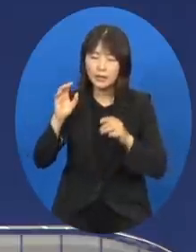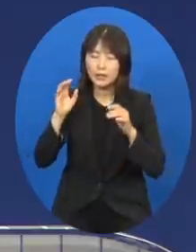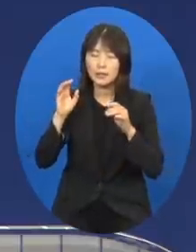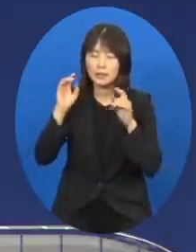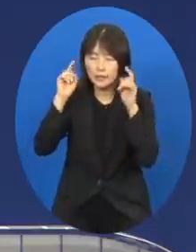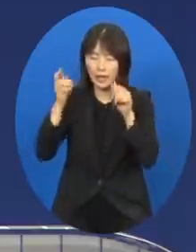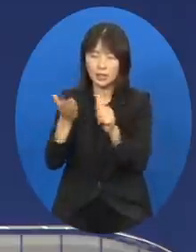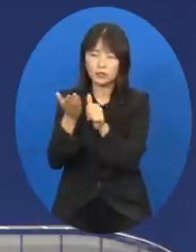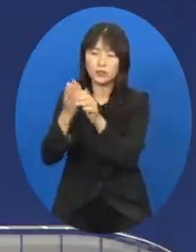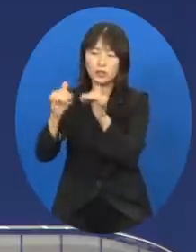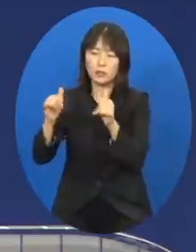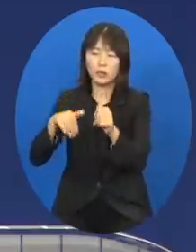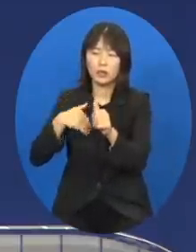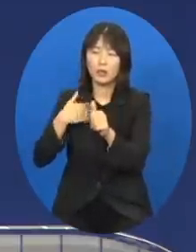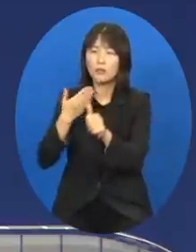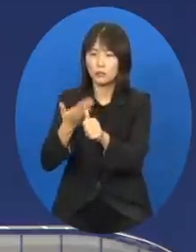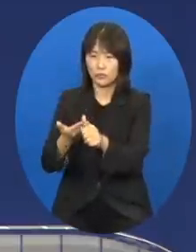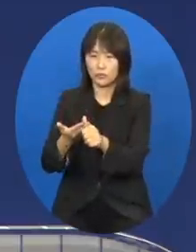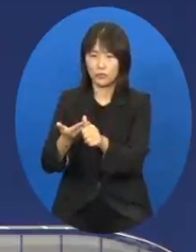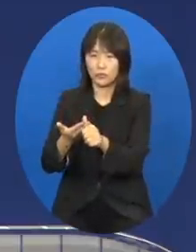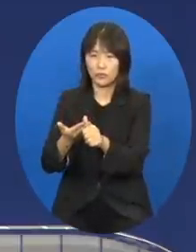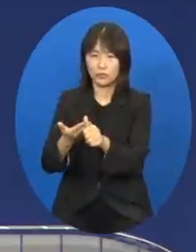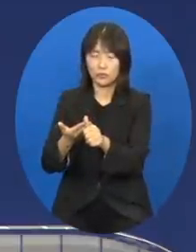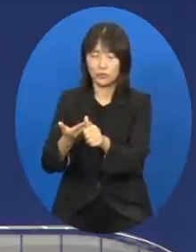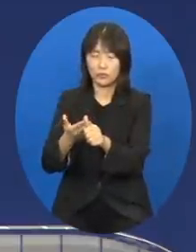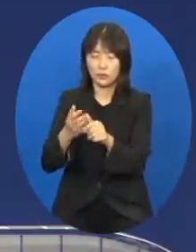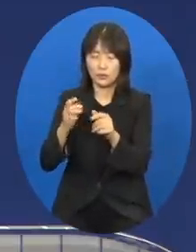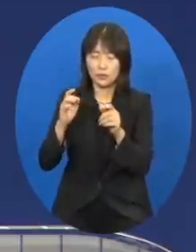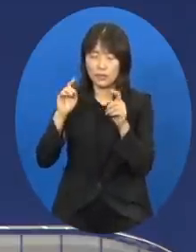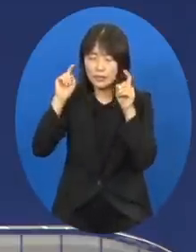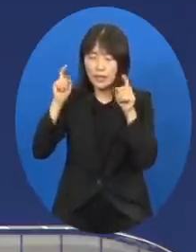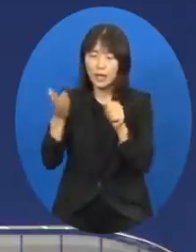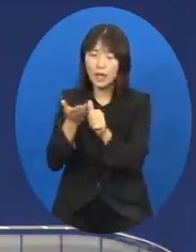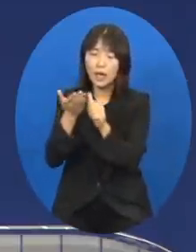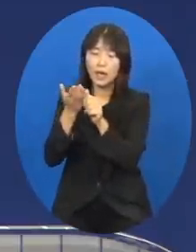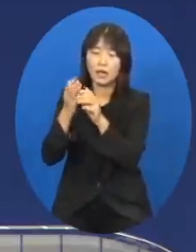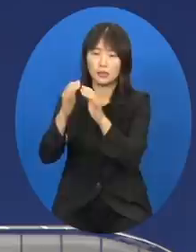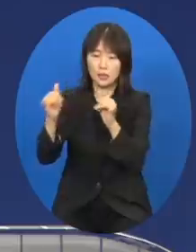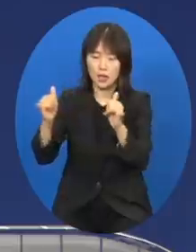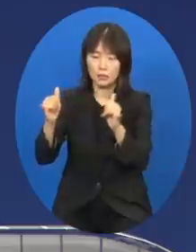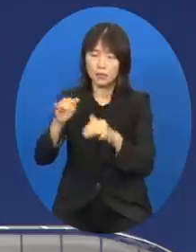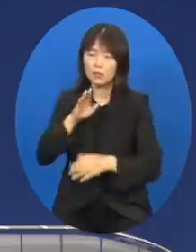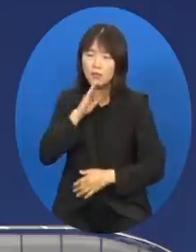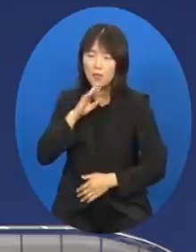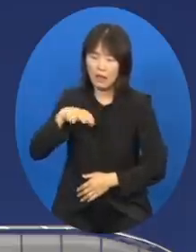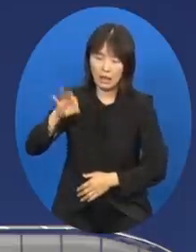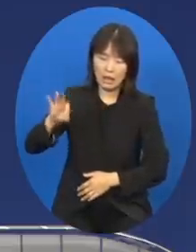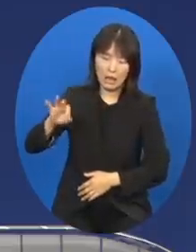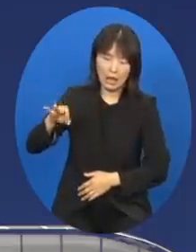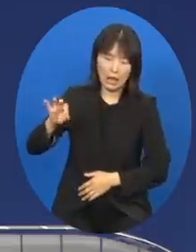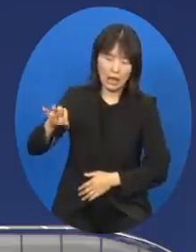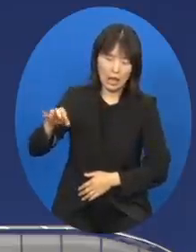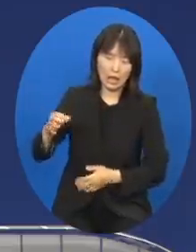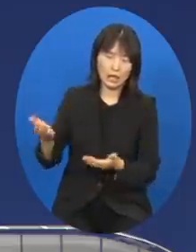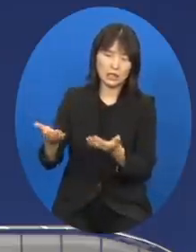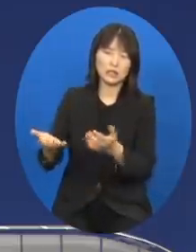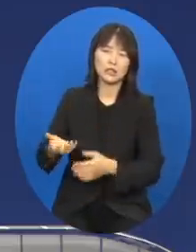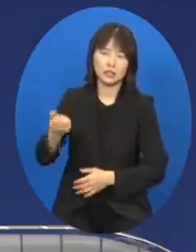첫 번째 소식을. 그 목자는 당시에 아주 비천한 직종에 해당되는